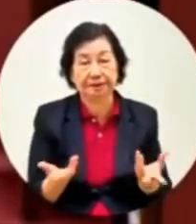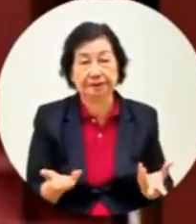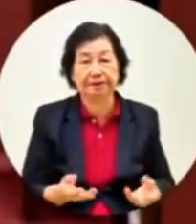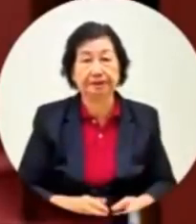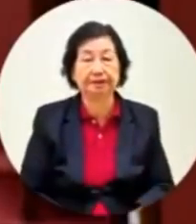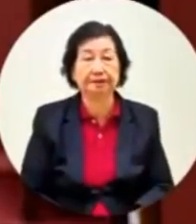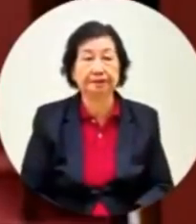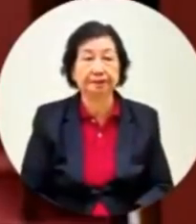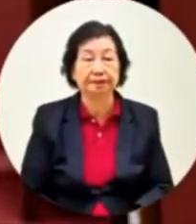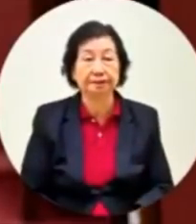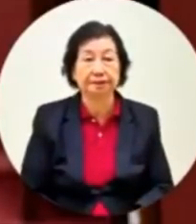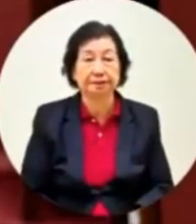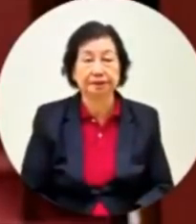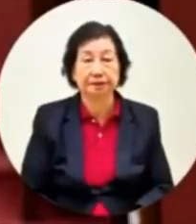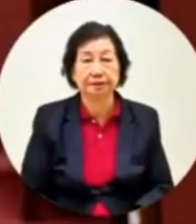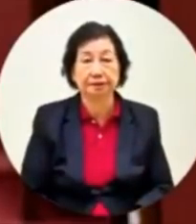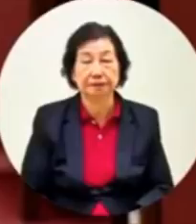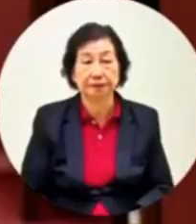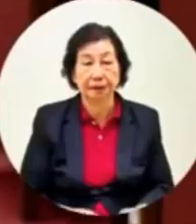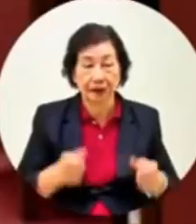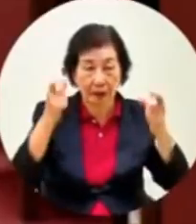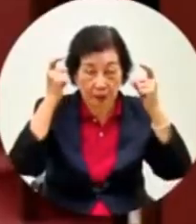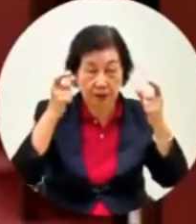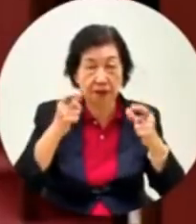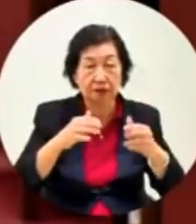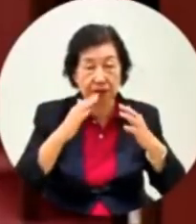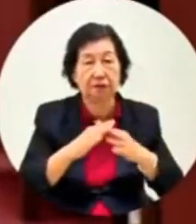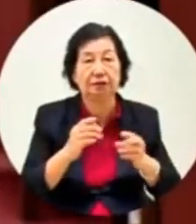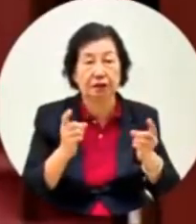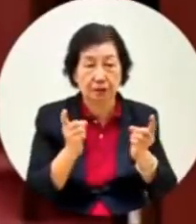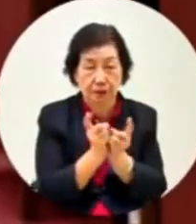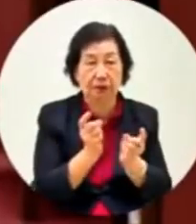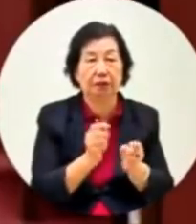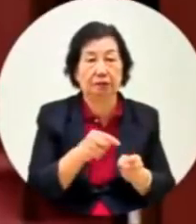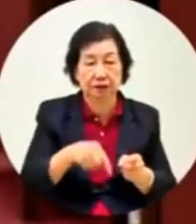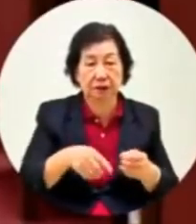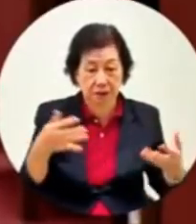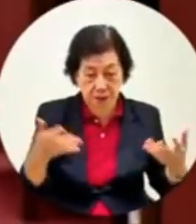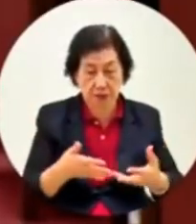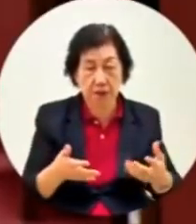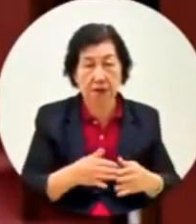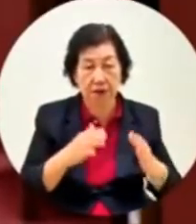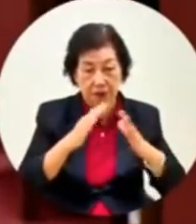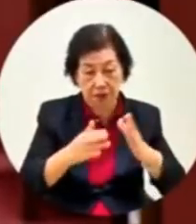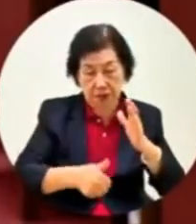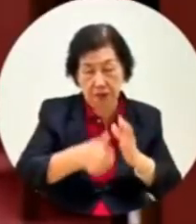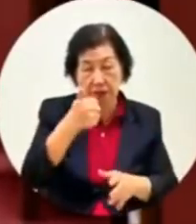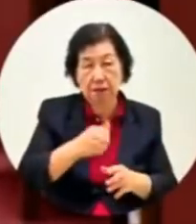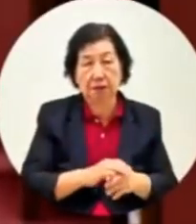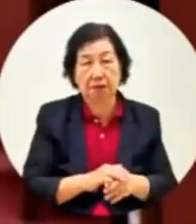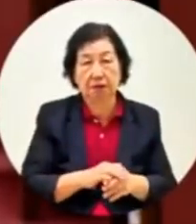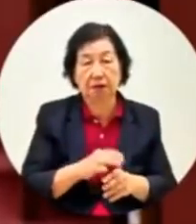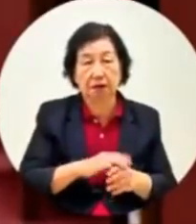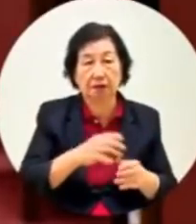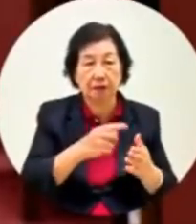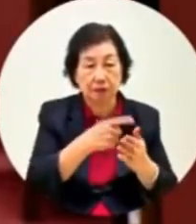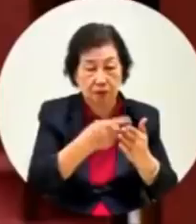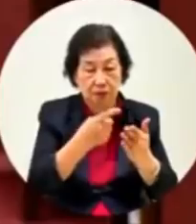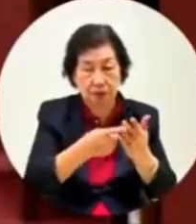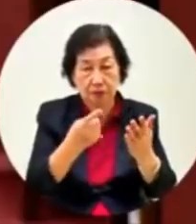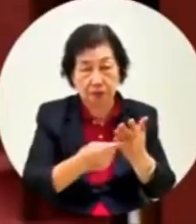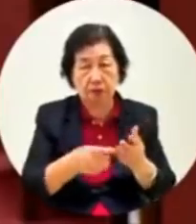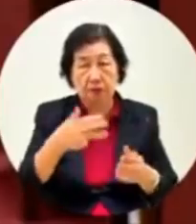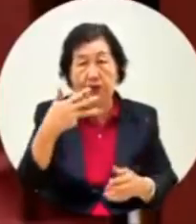要怎么办？这就是高雄市遇到的问题。市长，你看一下，我列出来这八大难题